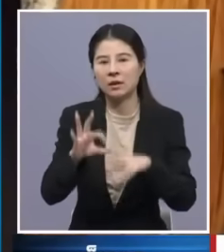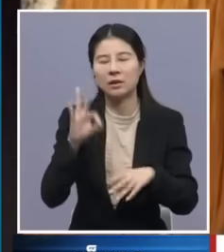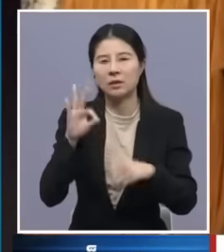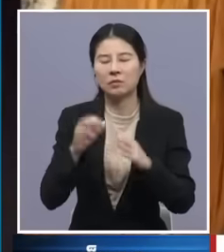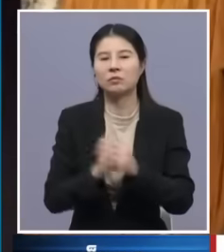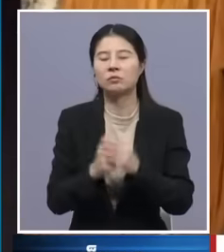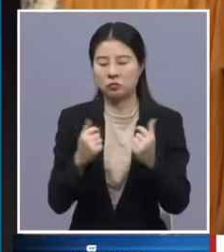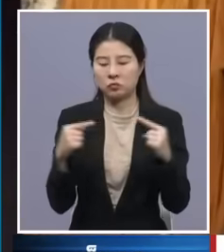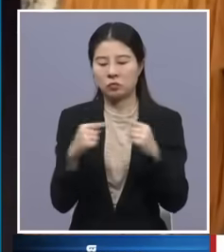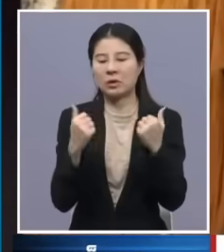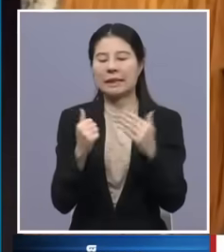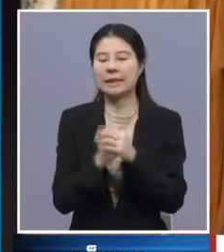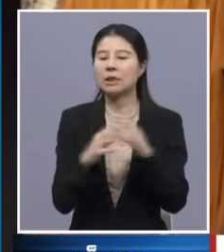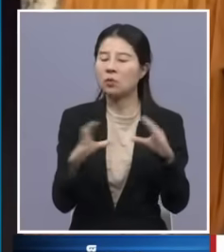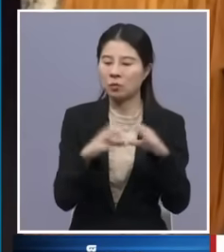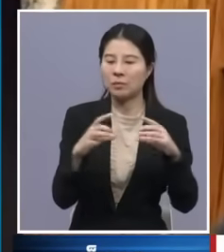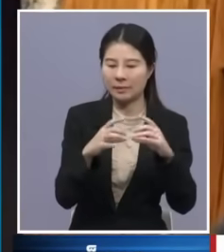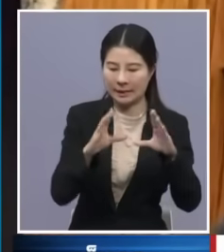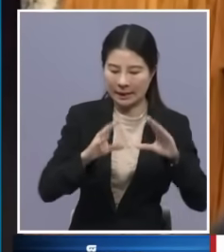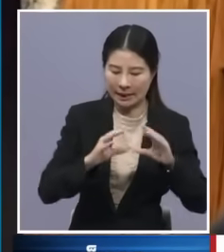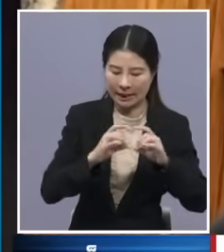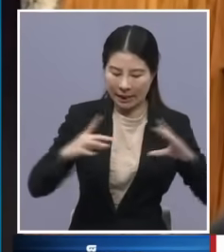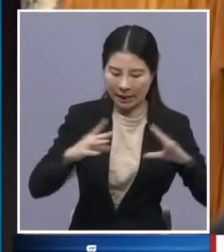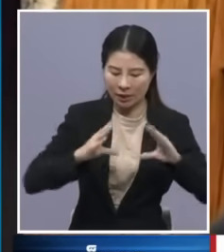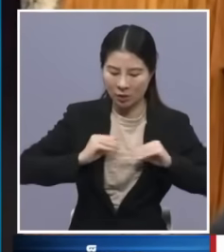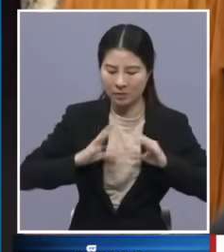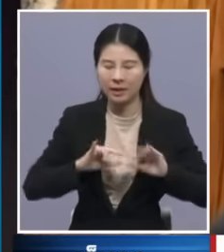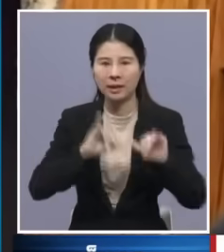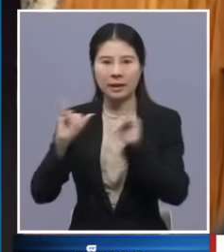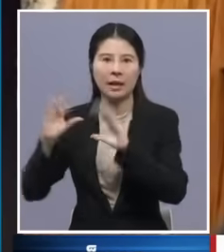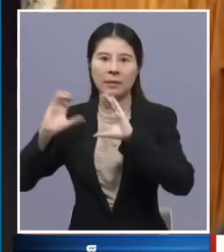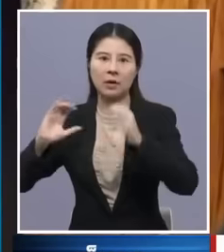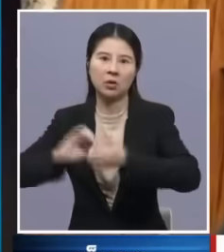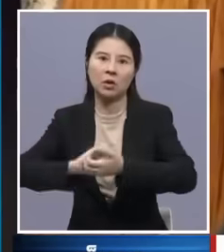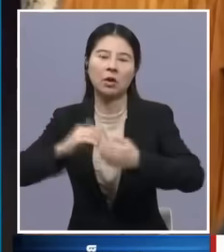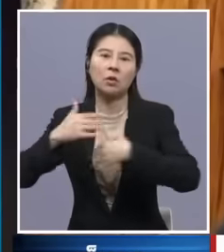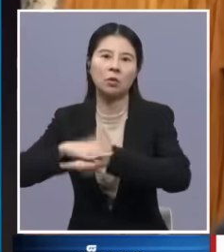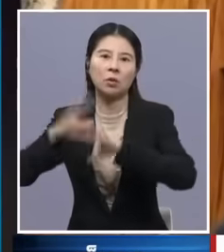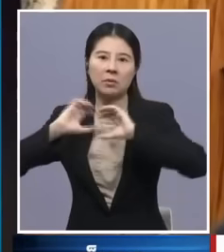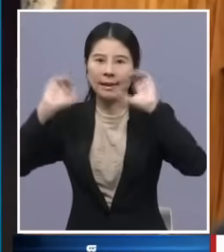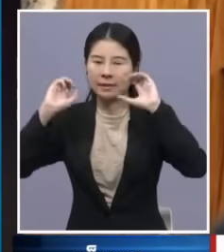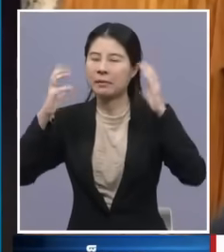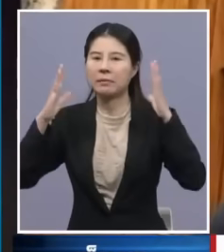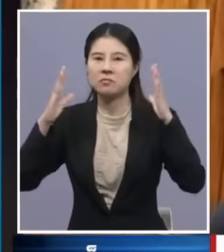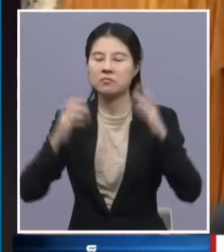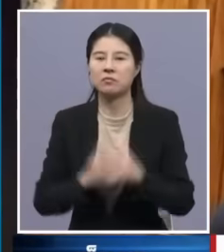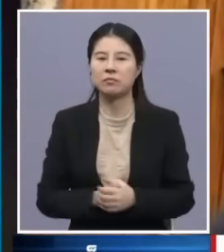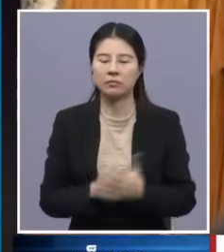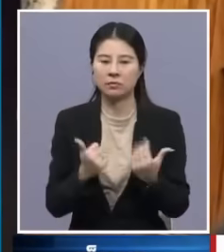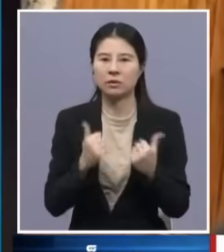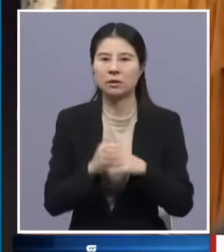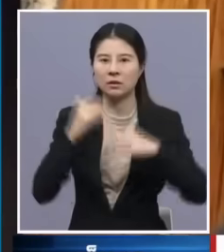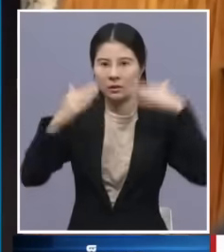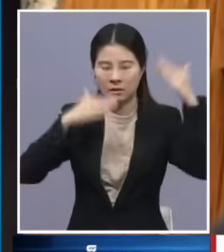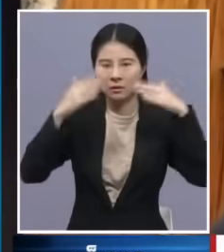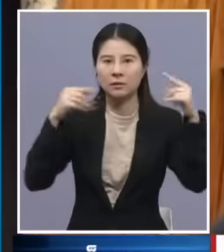ขอยืนจุดยืนก็คือว่าเป็นฝ่ายค้าน นอกจากนั้นคุณวัฒยายังจะบอกต่อว่าการเพิ่มบทบาทในการจัดกิจกรรม